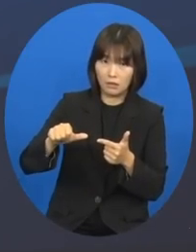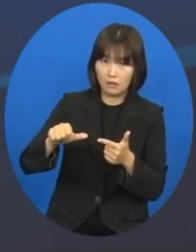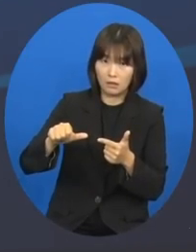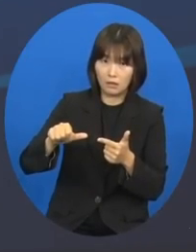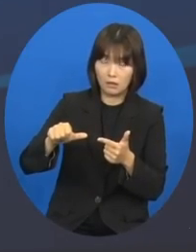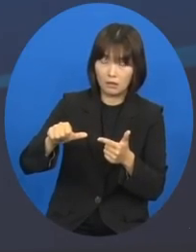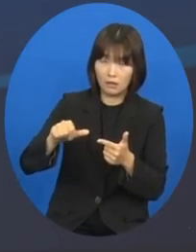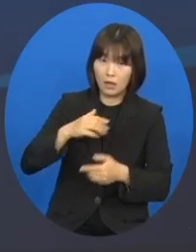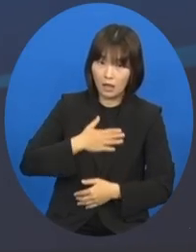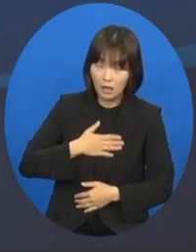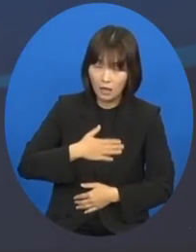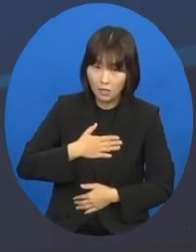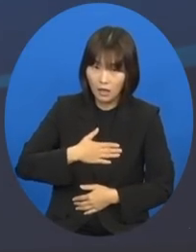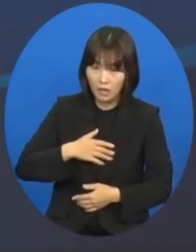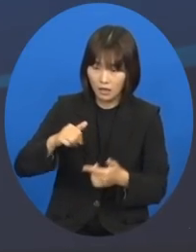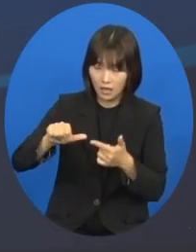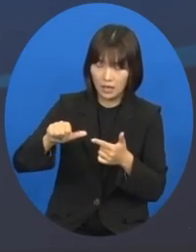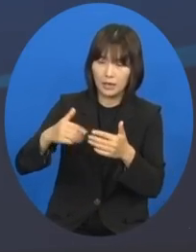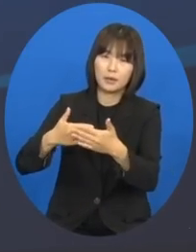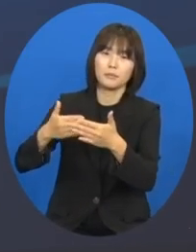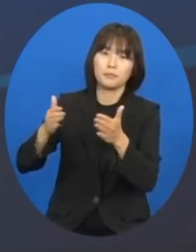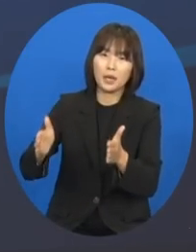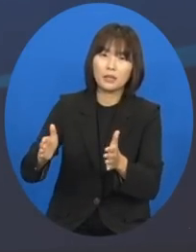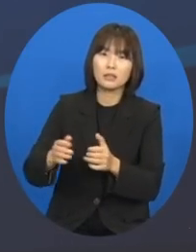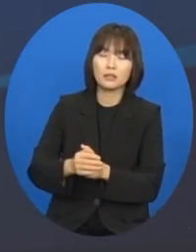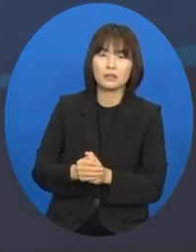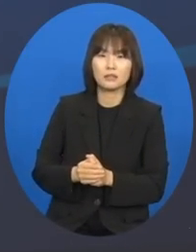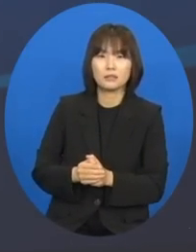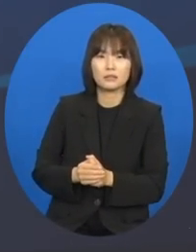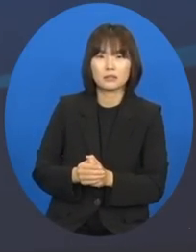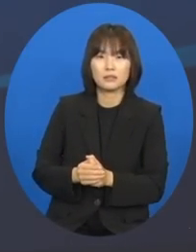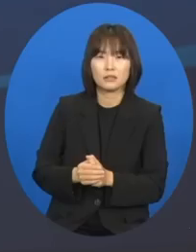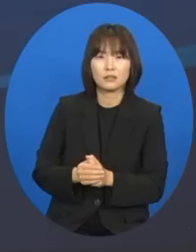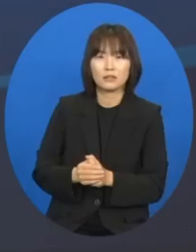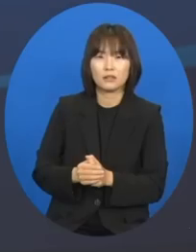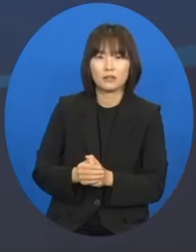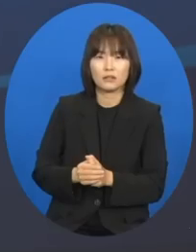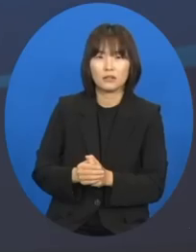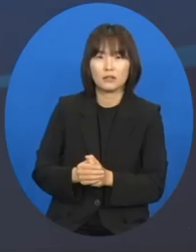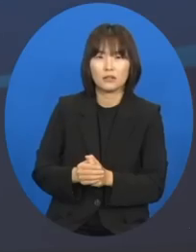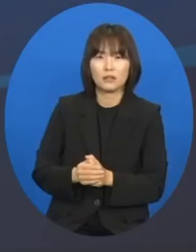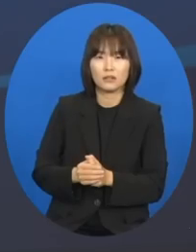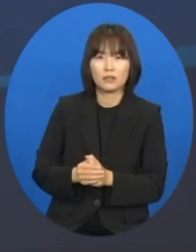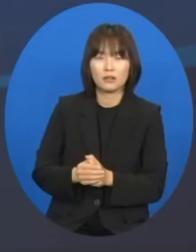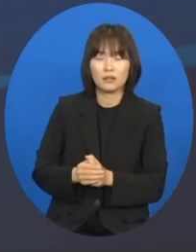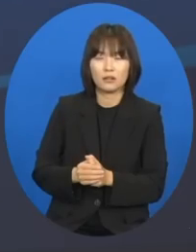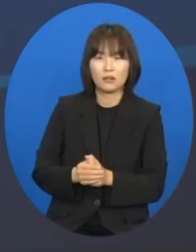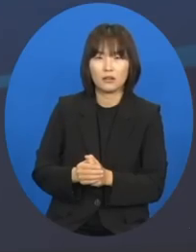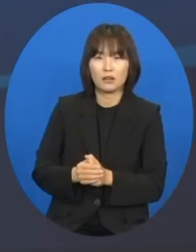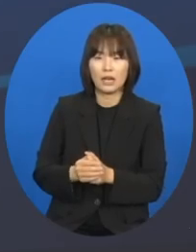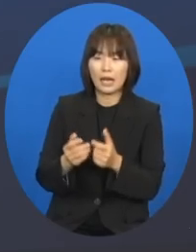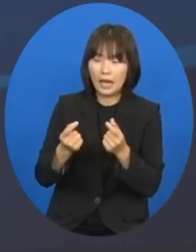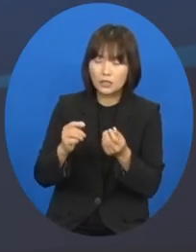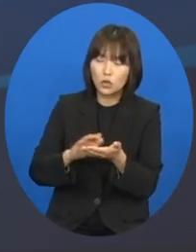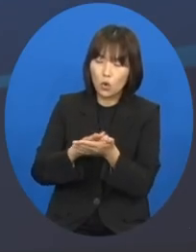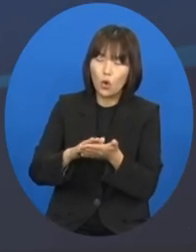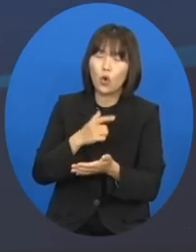지훈이가이 반에서 아이들 엄마들이 데리고 가서 같이 우리 아이랑 놀리고 싶어하는 아이 영순이에요